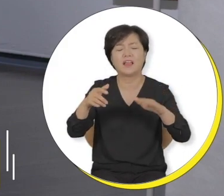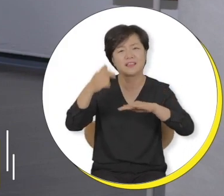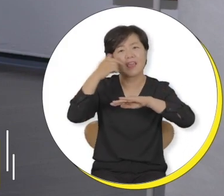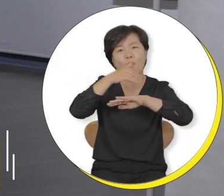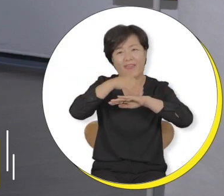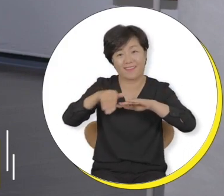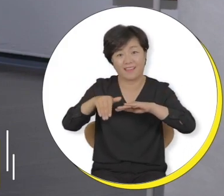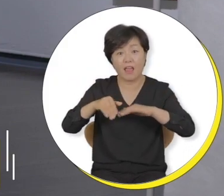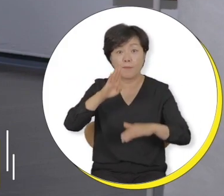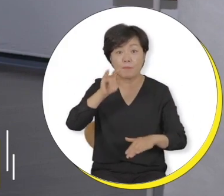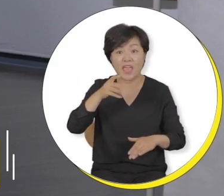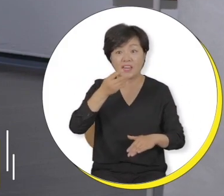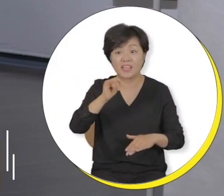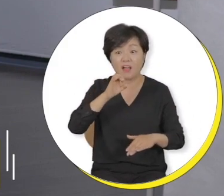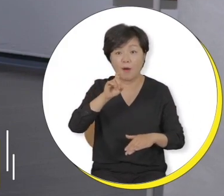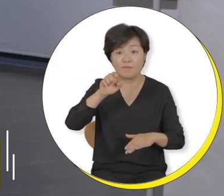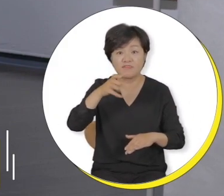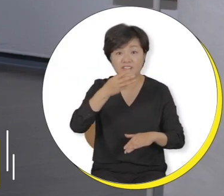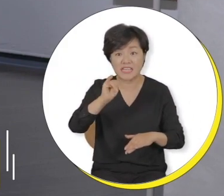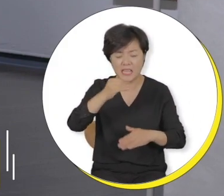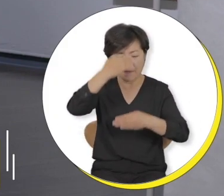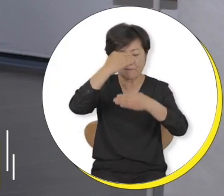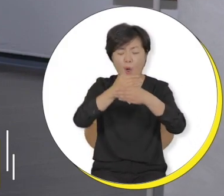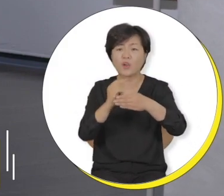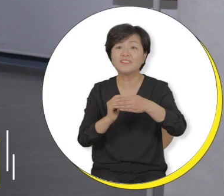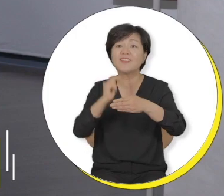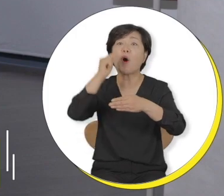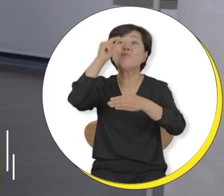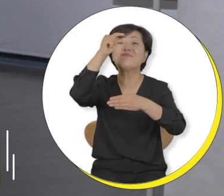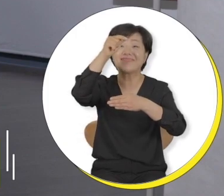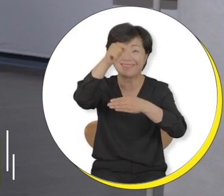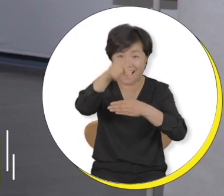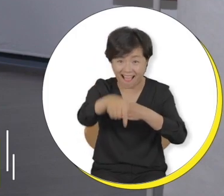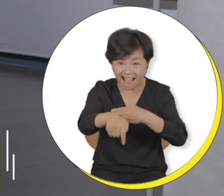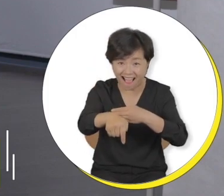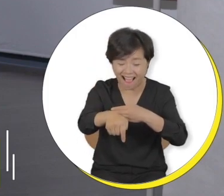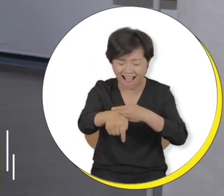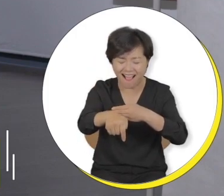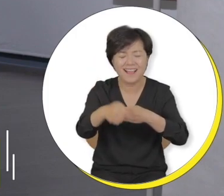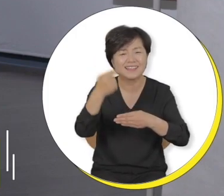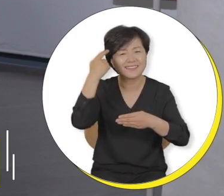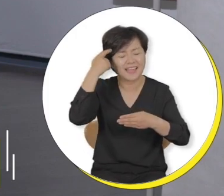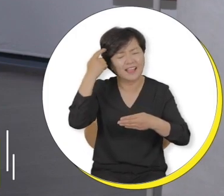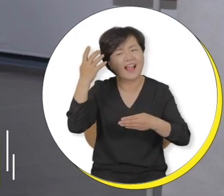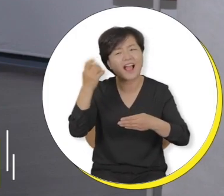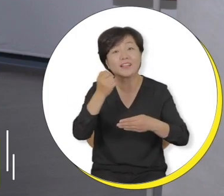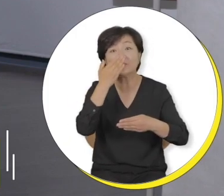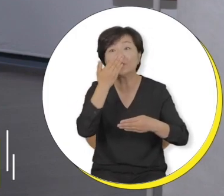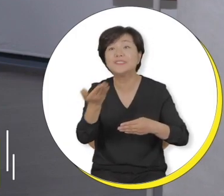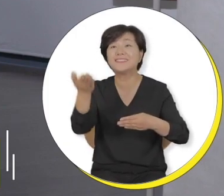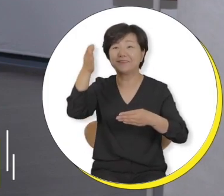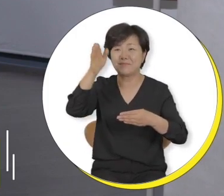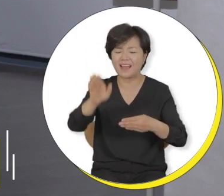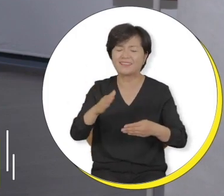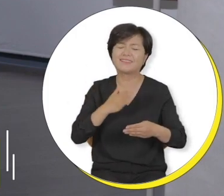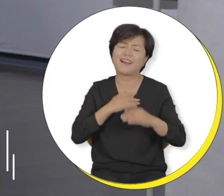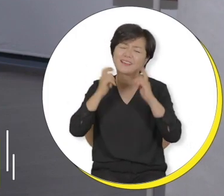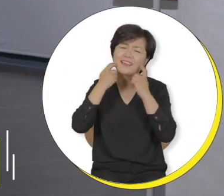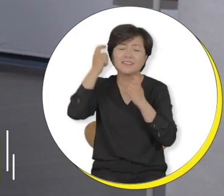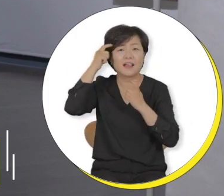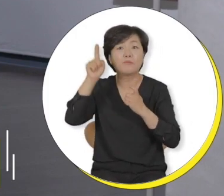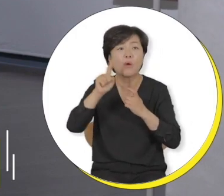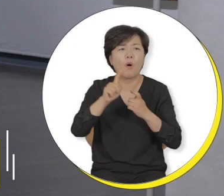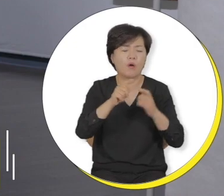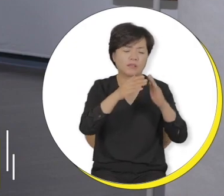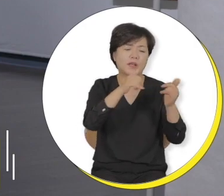했습니다. 베리어 프리가 말 그대로 장벽을 넘다, 이런 물리적인 장벽을 넘다라고 생각하실 수도 있는데, 사실